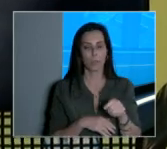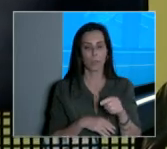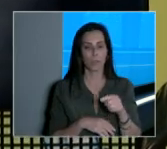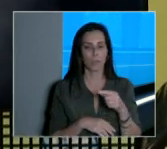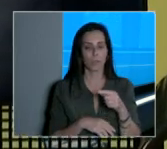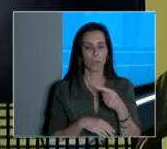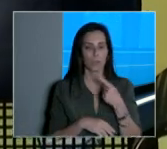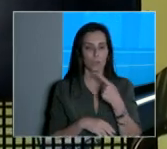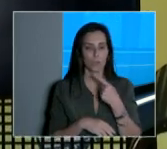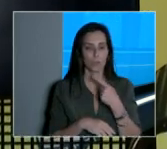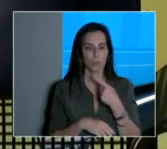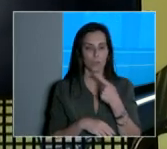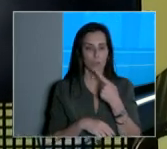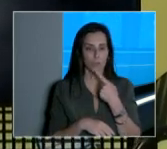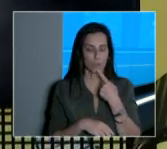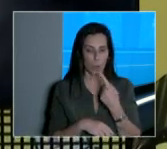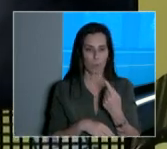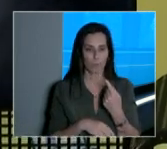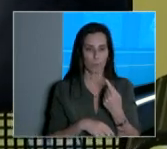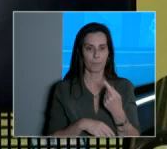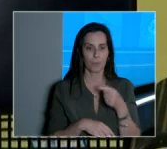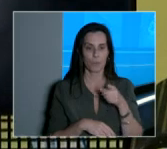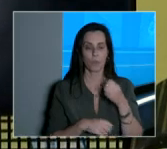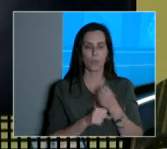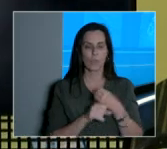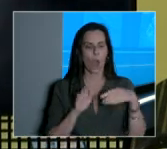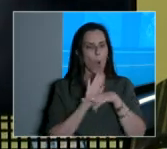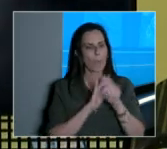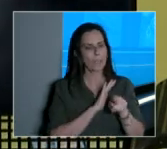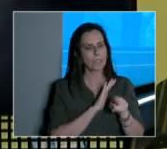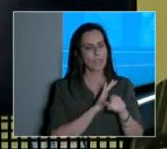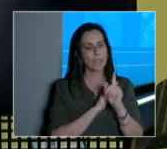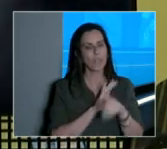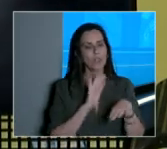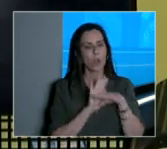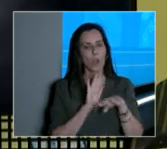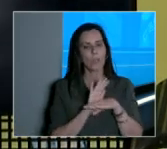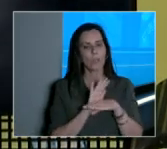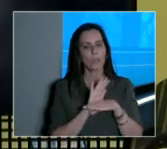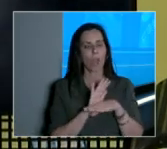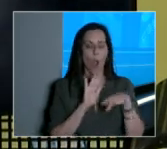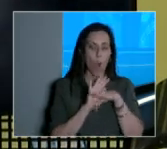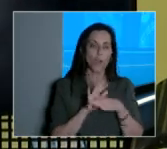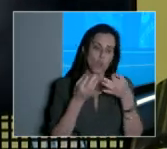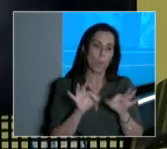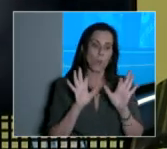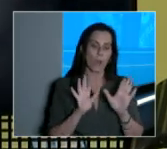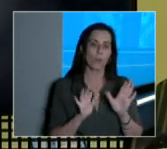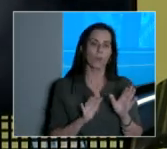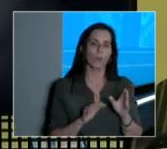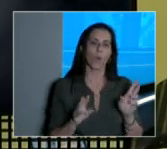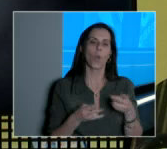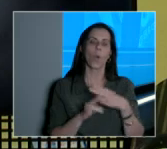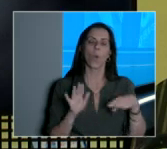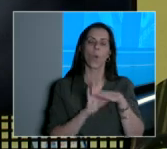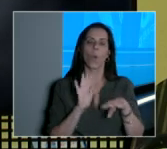לה, הציבור אומר לה דרך בית המשפט, שאת מחוקקת חוק, אז צריכה שהחוק הזה יהיה חוקי. זאת אומרת, הוא לא